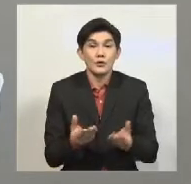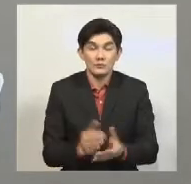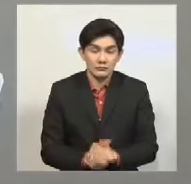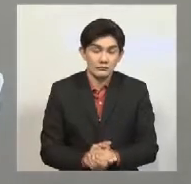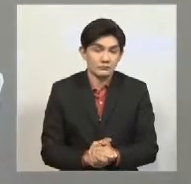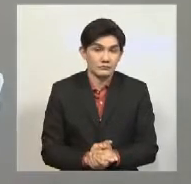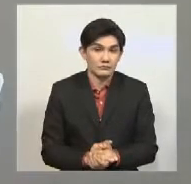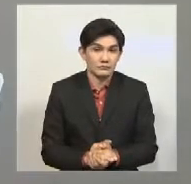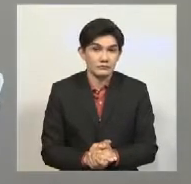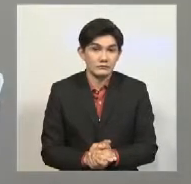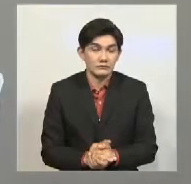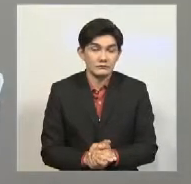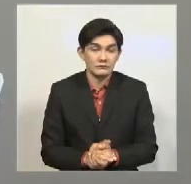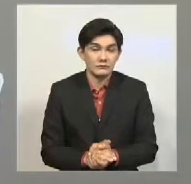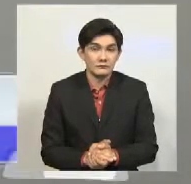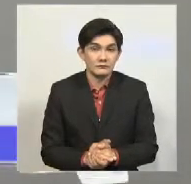ะ